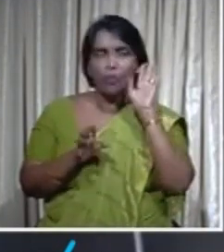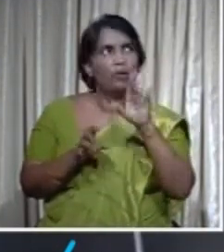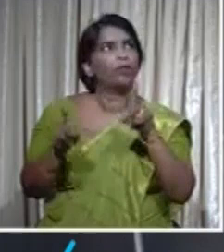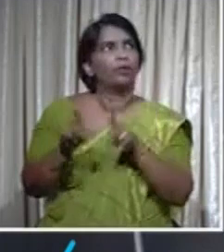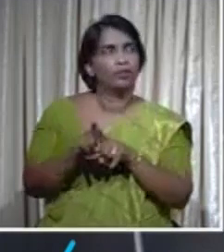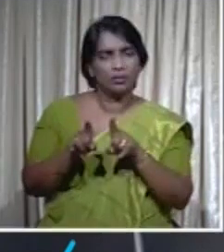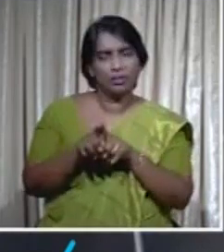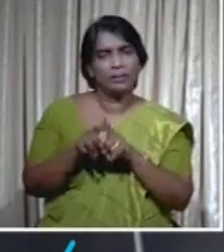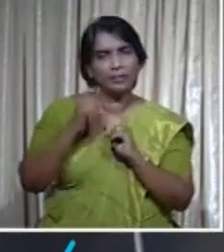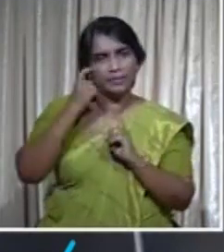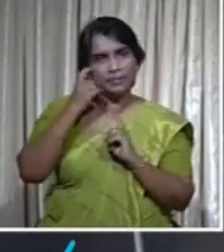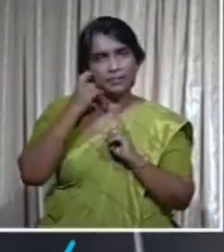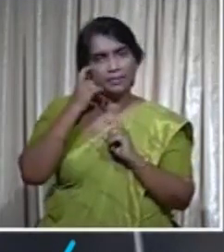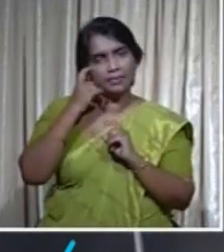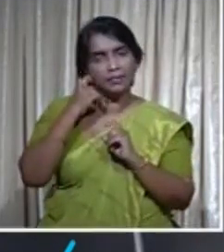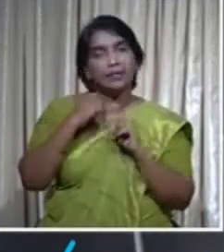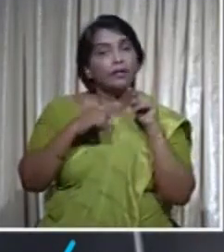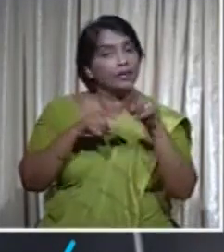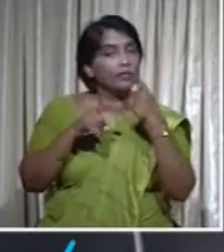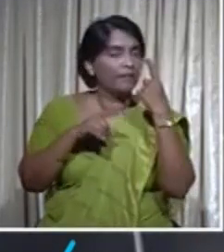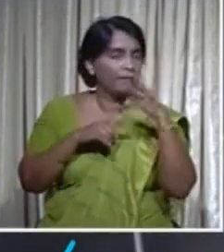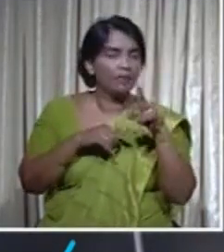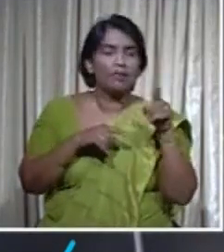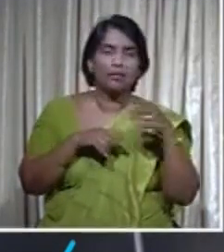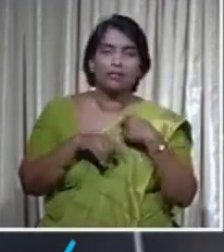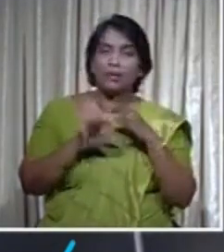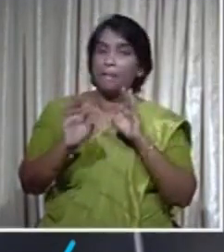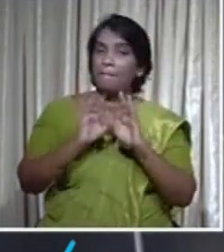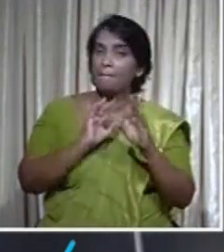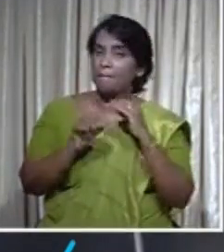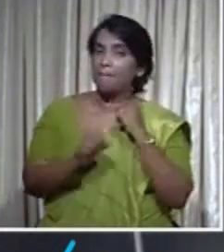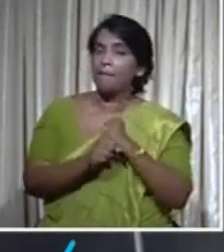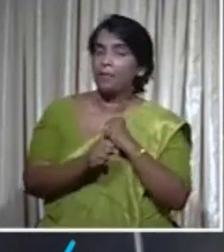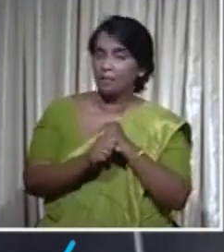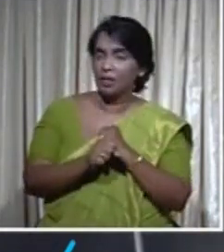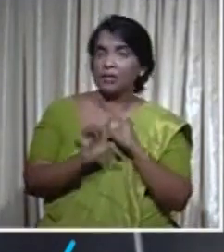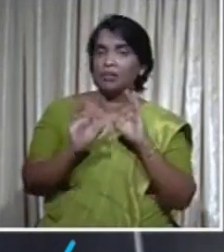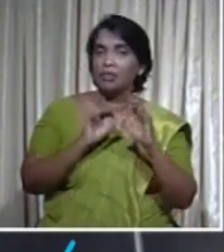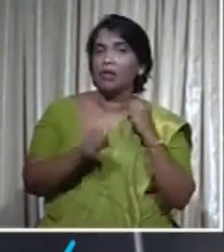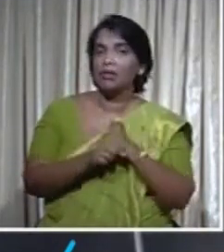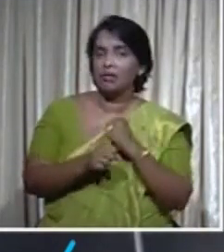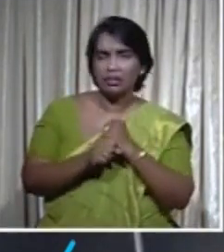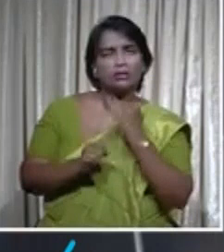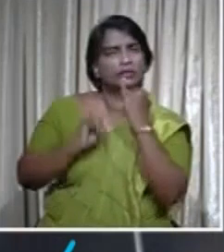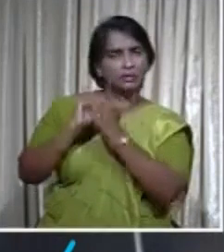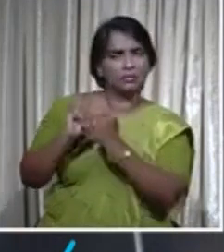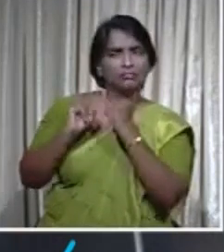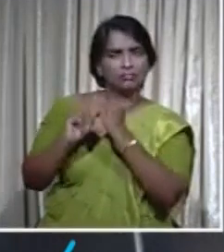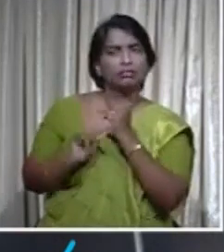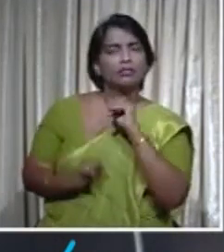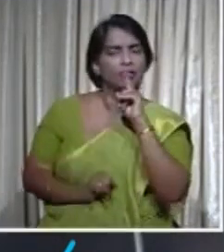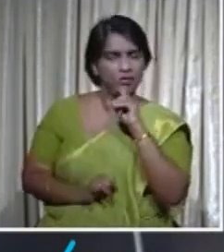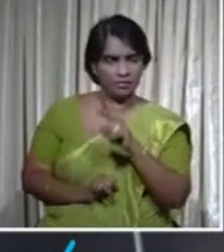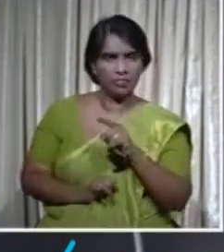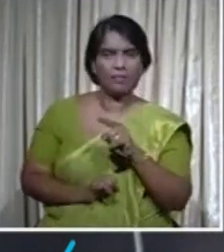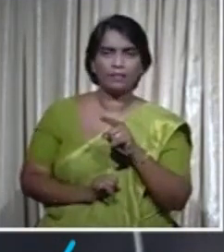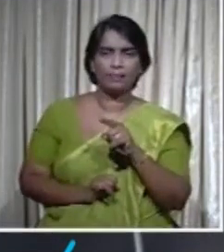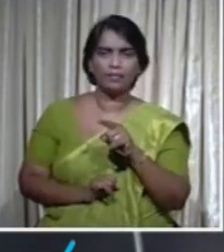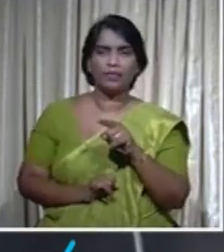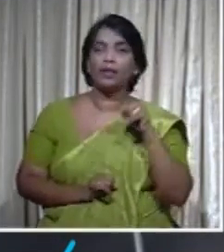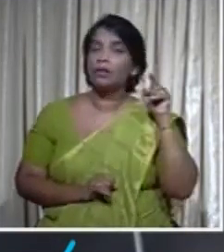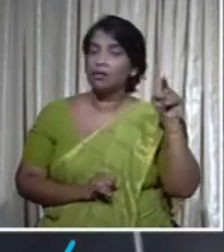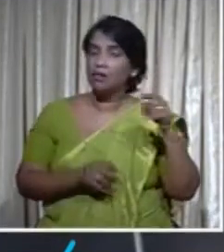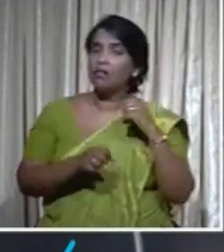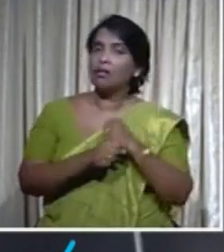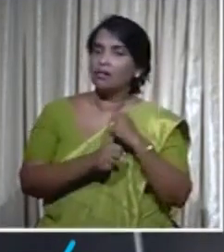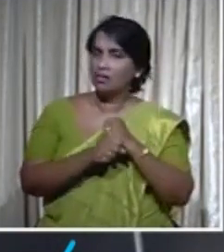அந்த அடிப்படையிலே நான் நல்லாட்சி அரசாங்கத்தையும் குற்றம் சாட்டுகின்றேன். அந்த வகையிலே அதுவும் அது கண்டுகொள்ளவில்லை எங்களுடைய